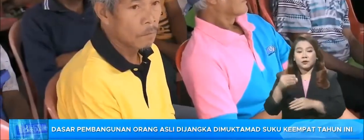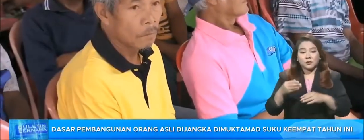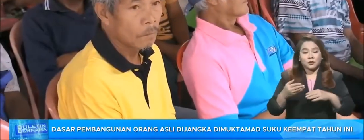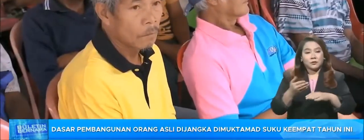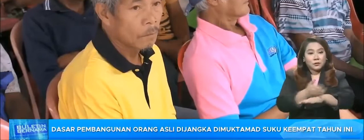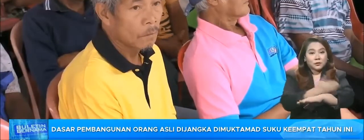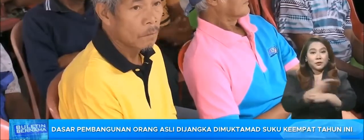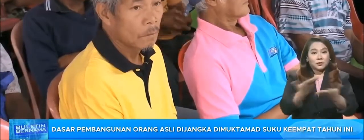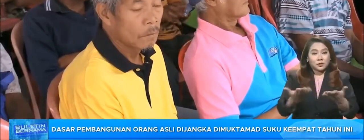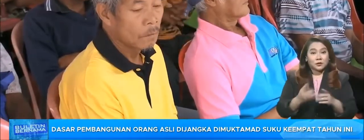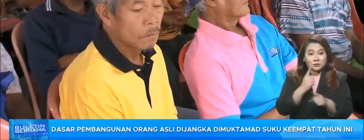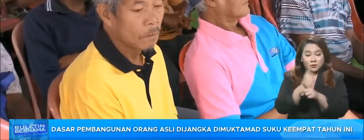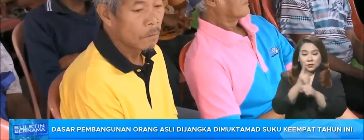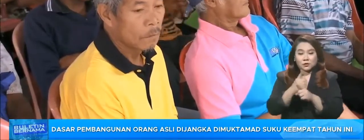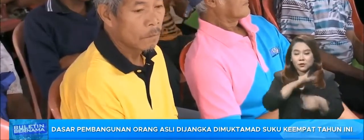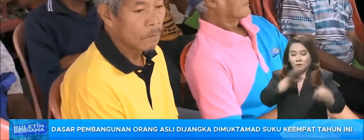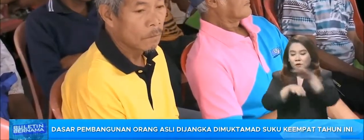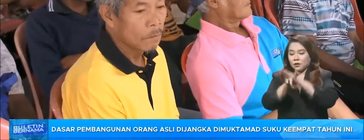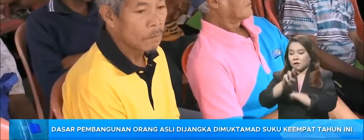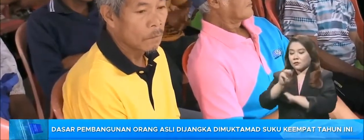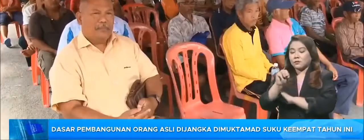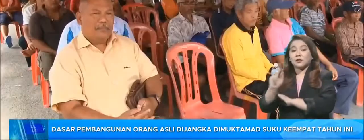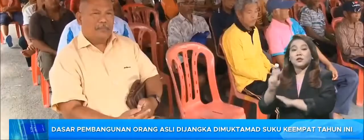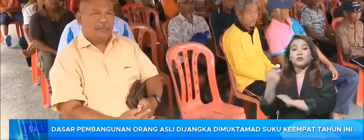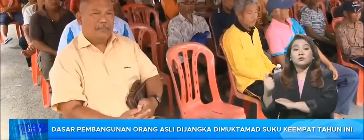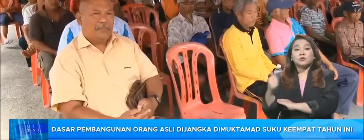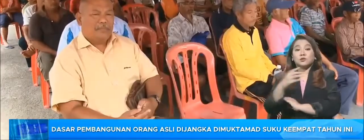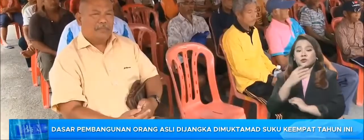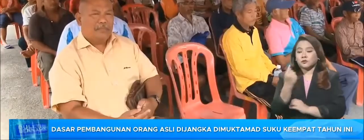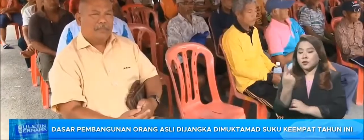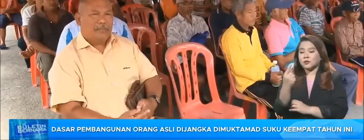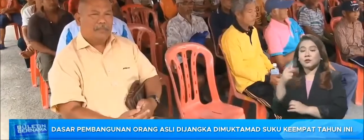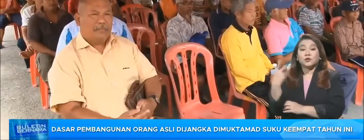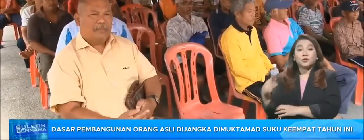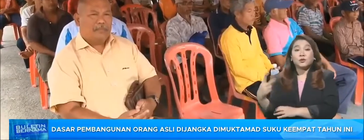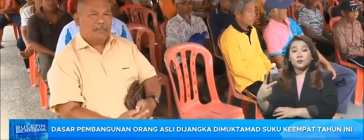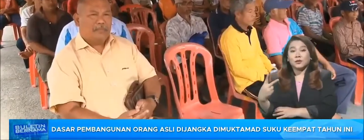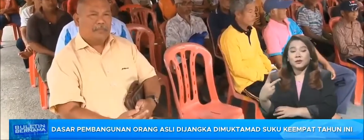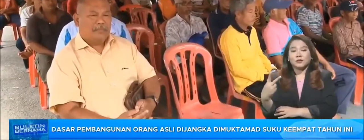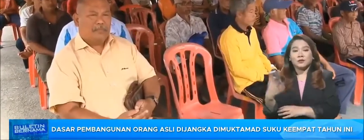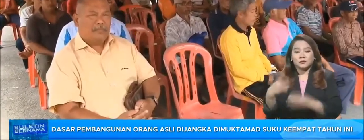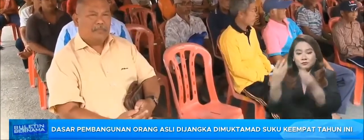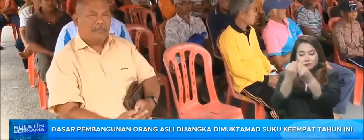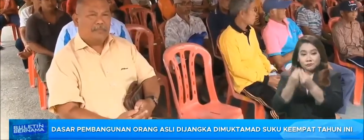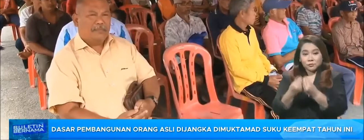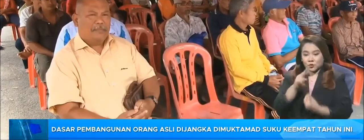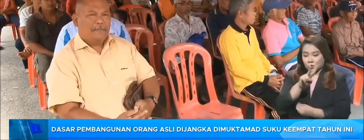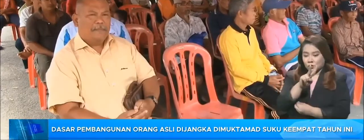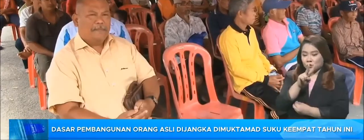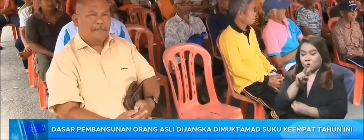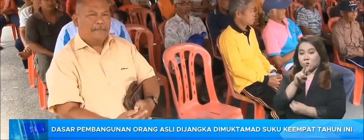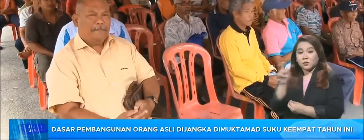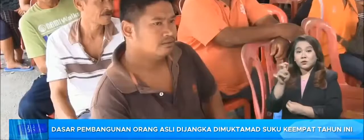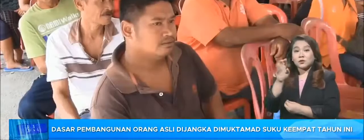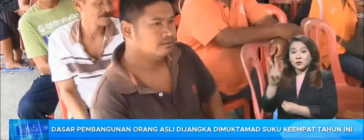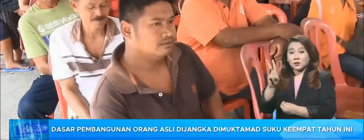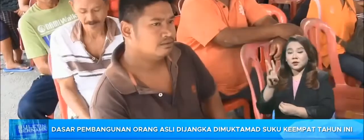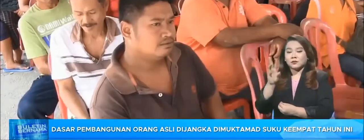holistik terbukti di bawah adem ke-10 ada yang ke-11 dan Aren ke-12 bagi populasi Islami 200